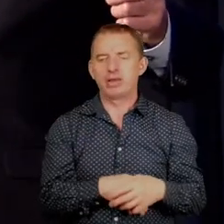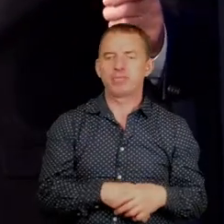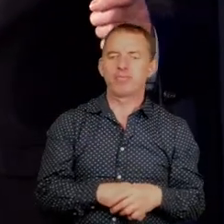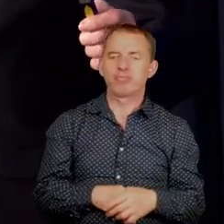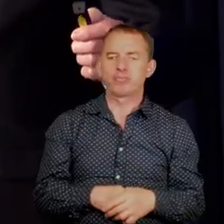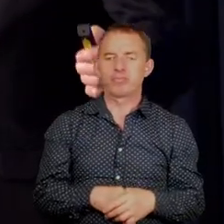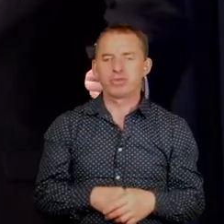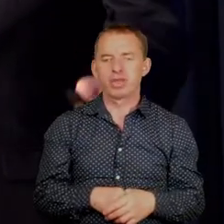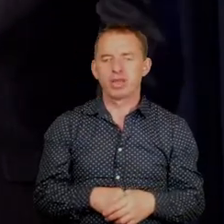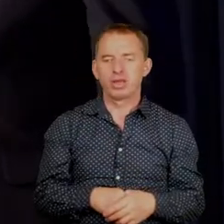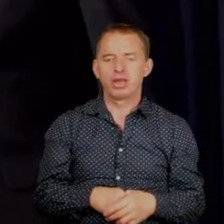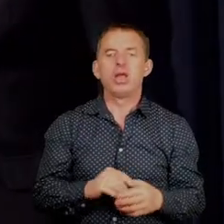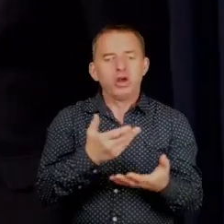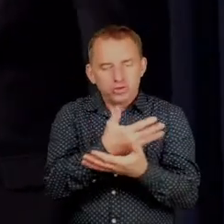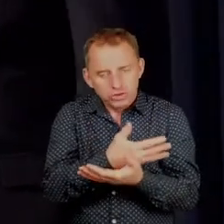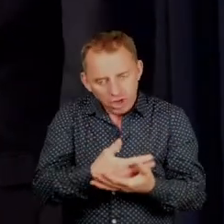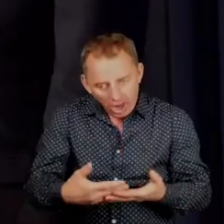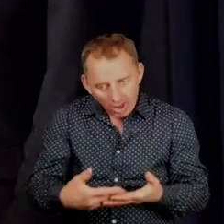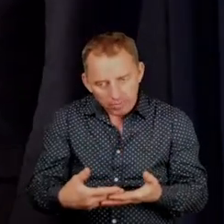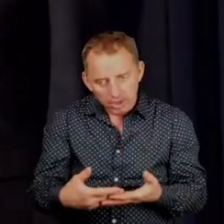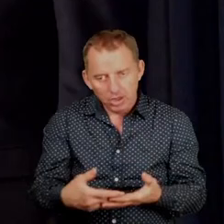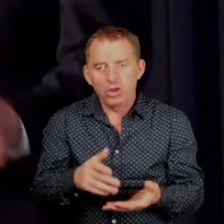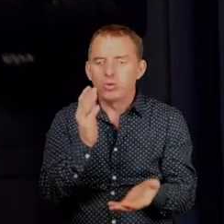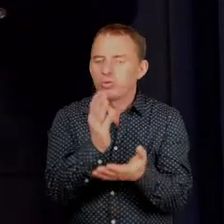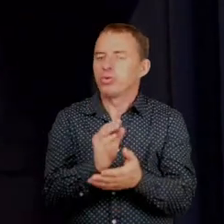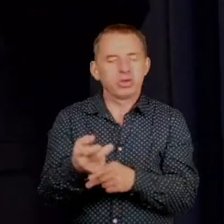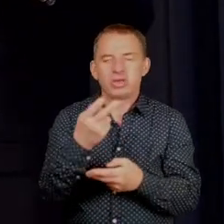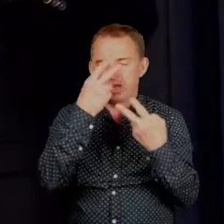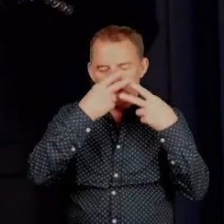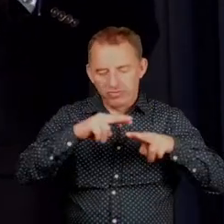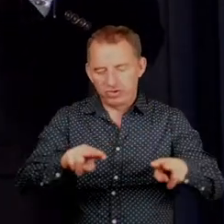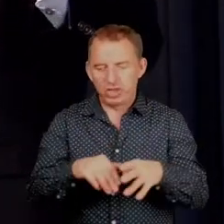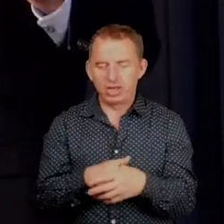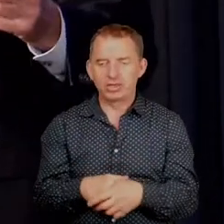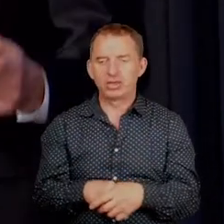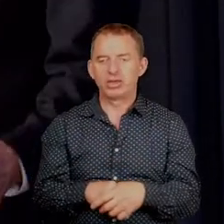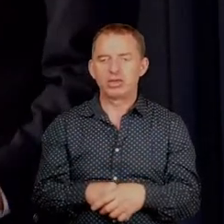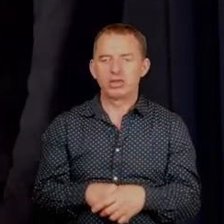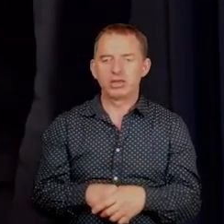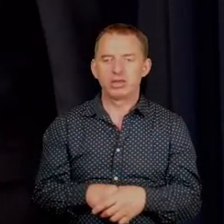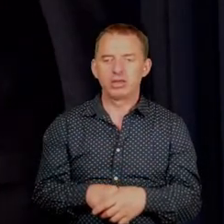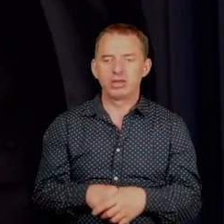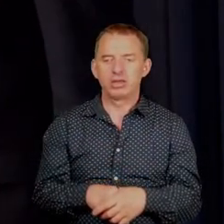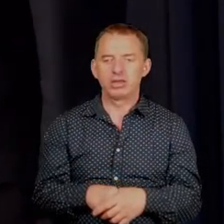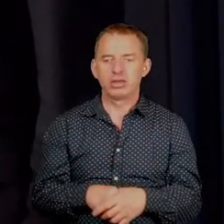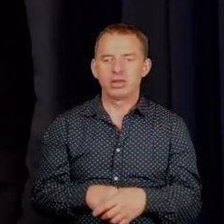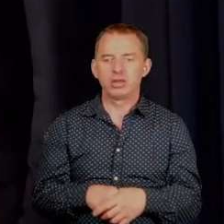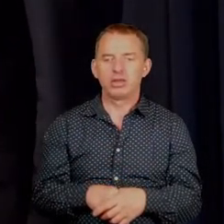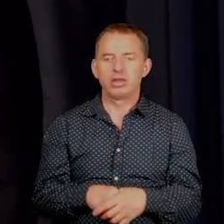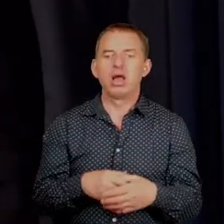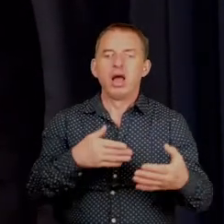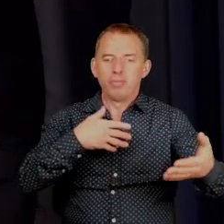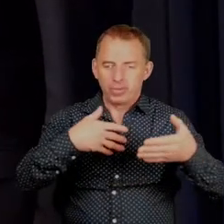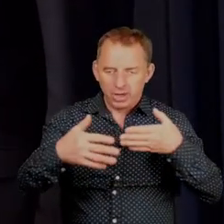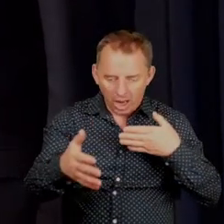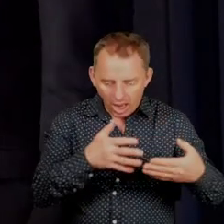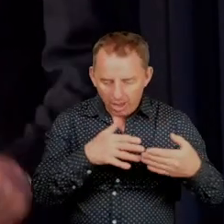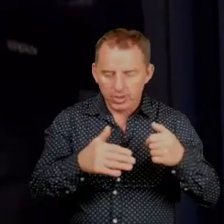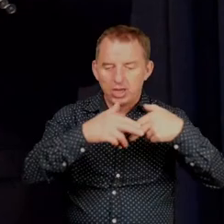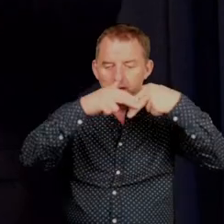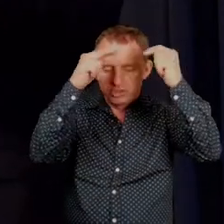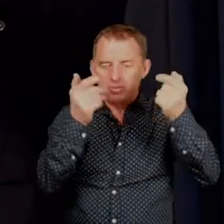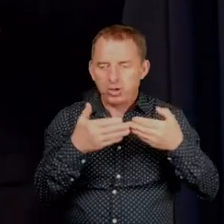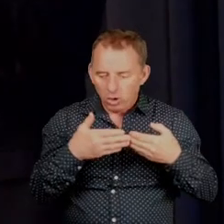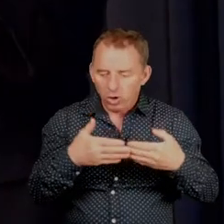and inside of heaven. Ziemia już ich nie widzi. And the golden gates of heaven open. I bramy niebios otwierają swoje. And